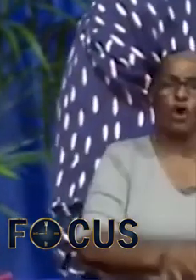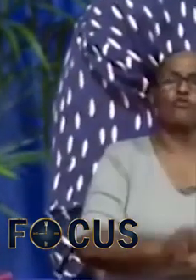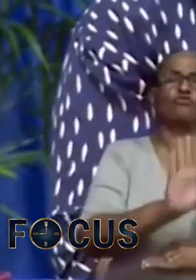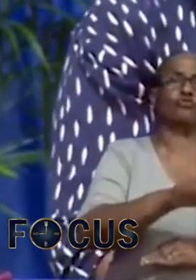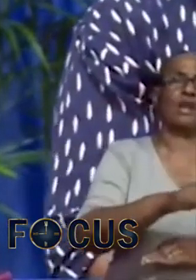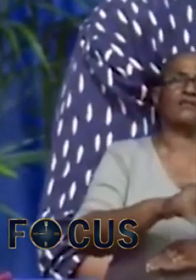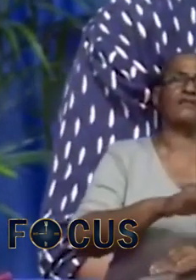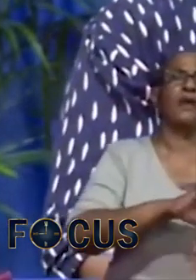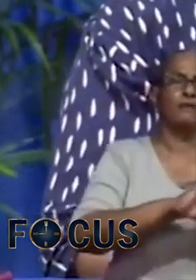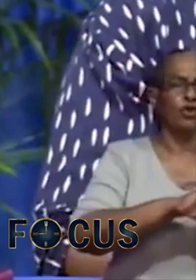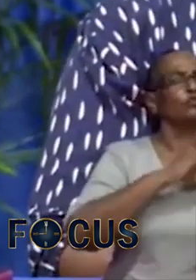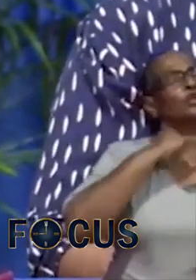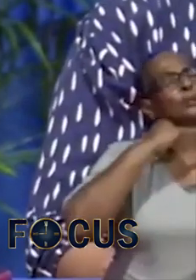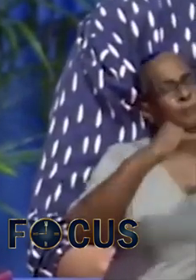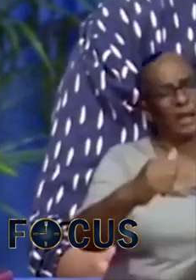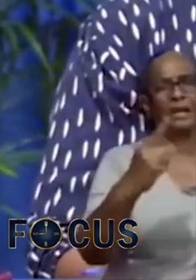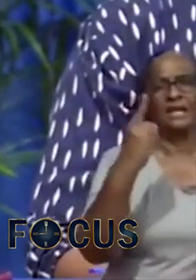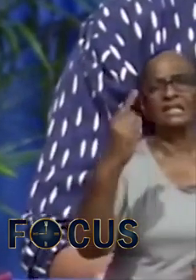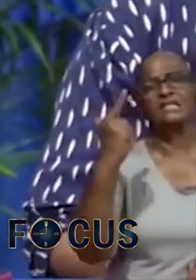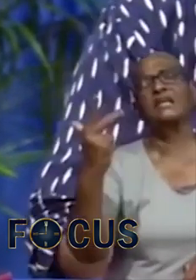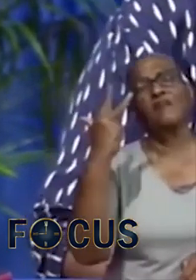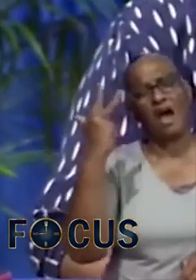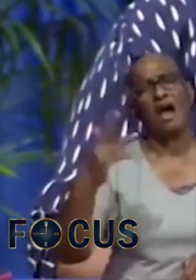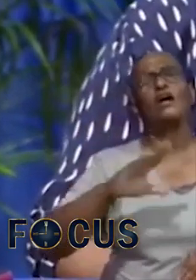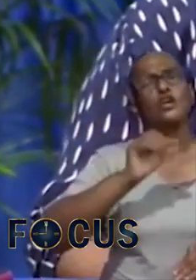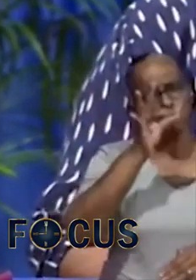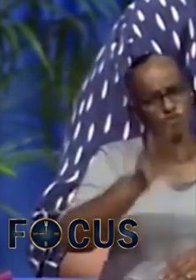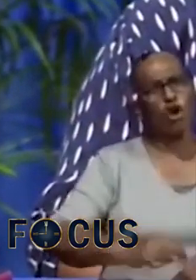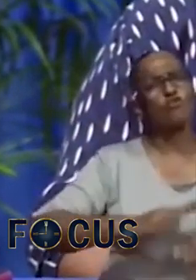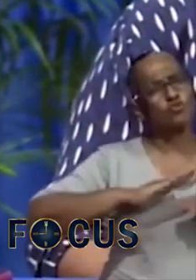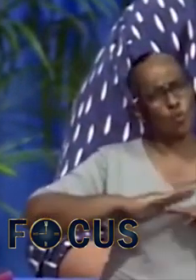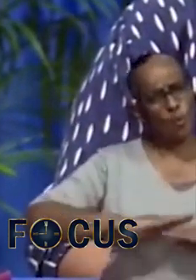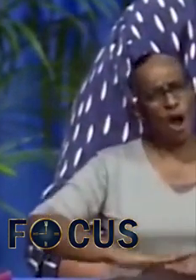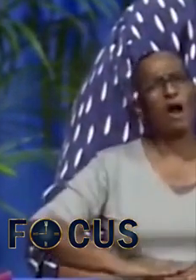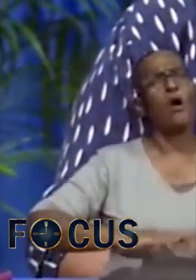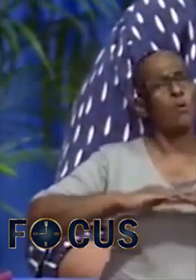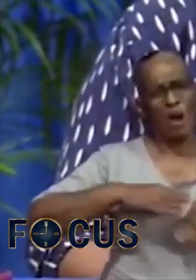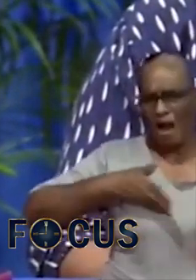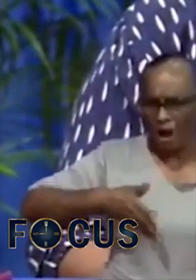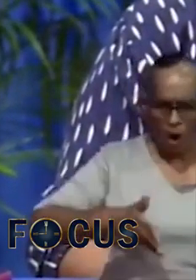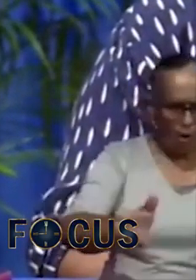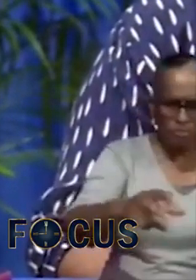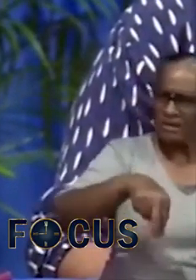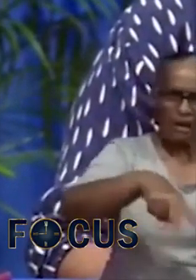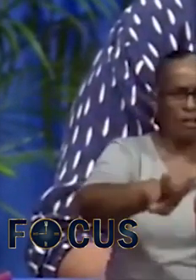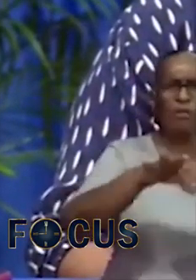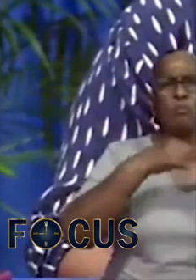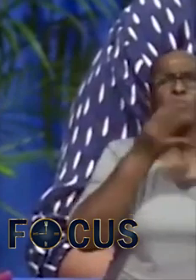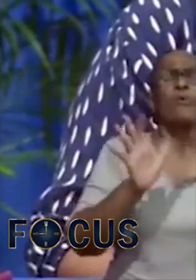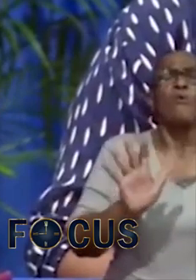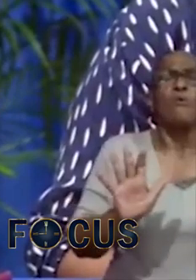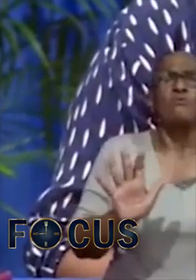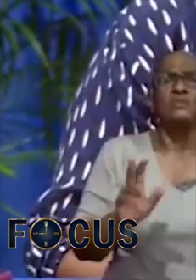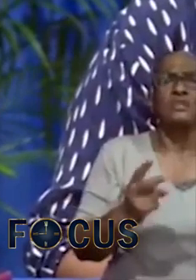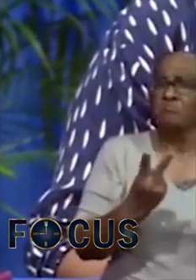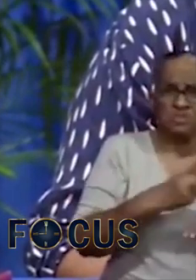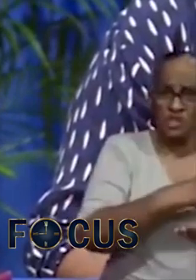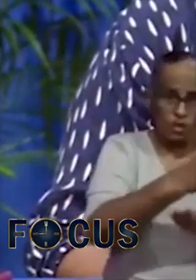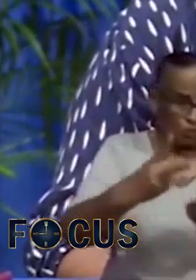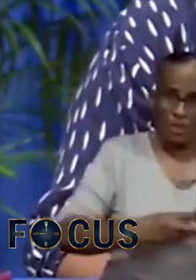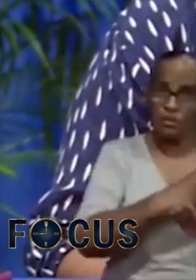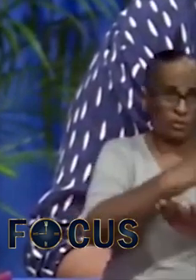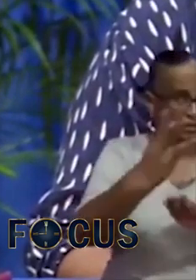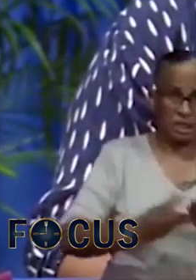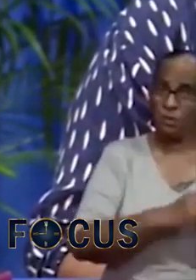bel naar uw huisarts, bel 178, wacht rustig thuis af. U heeft niets op straat te zoeken. Dus ook al duurt het 2 uurtjes